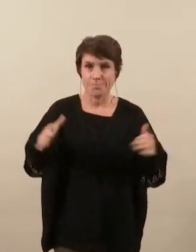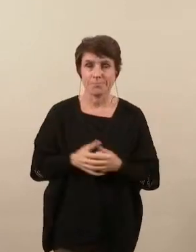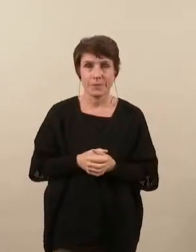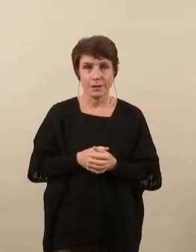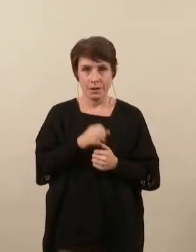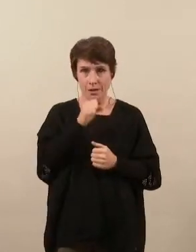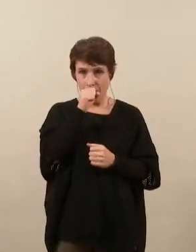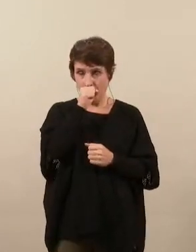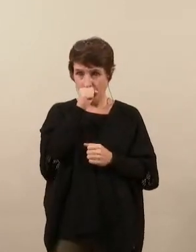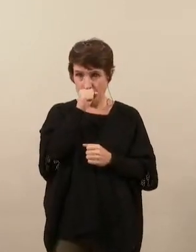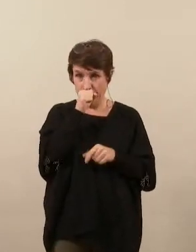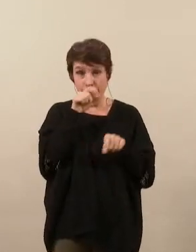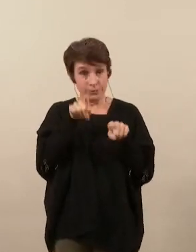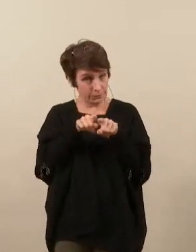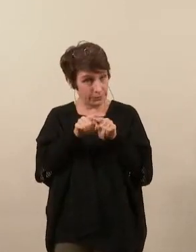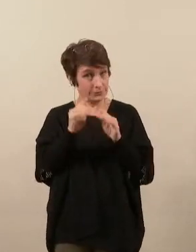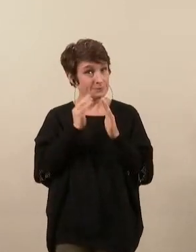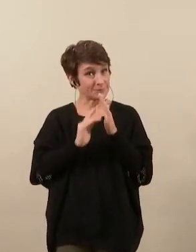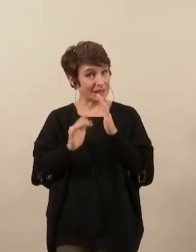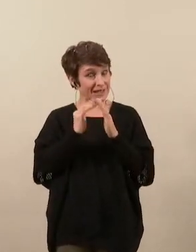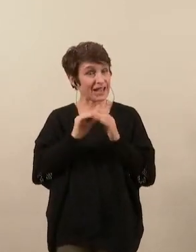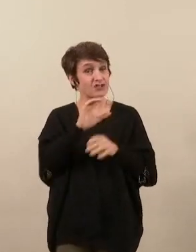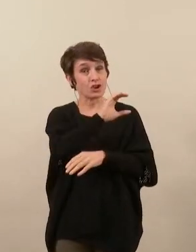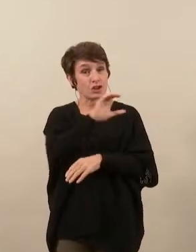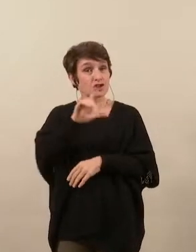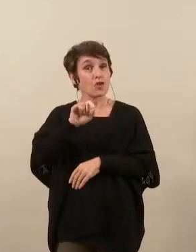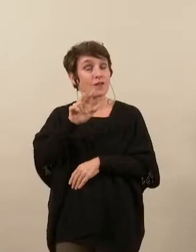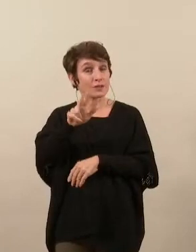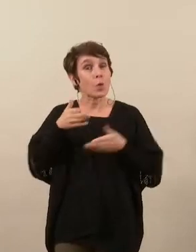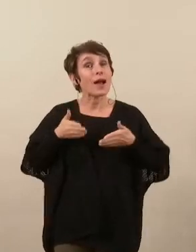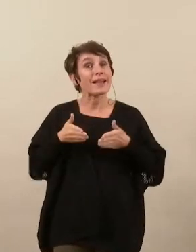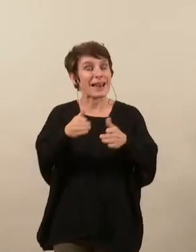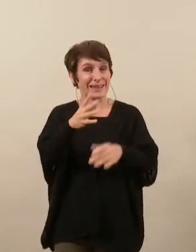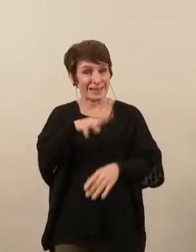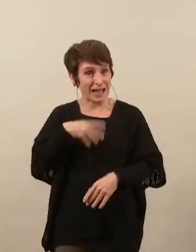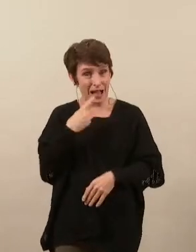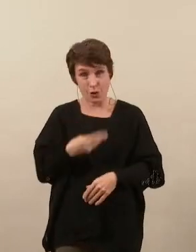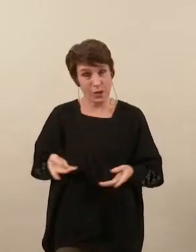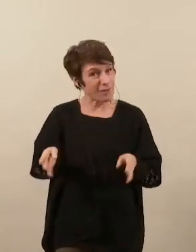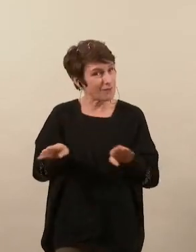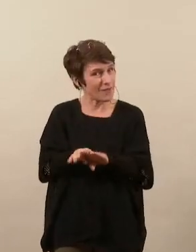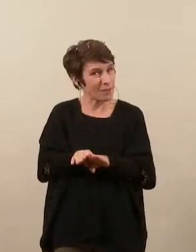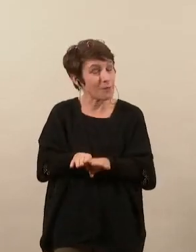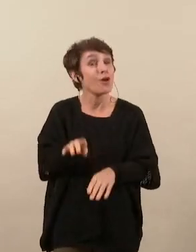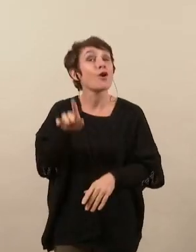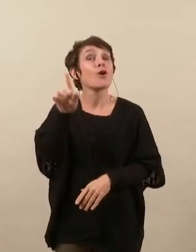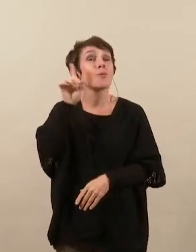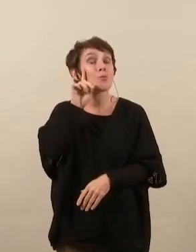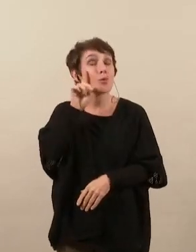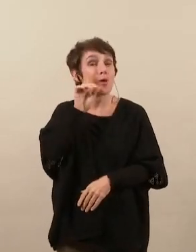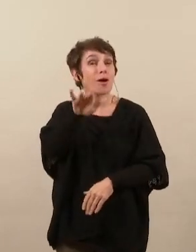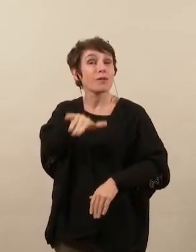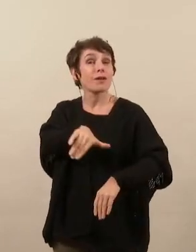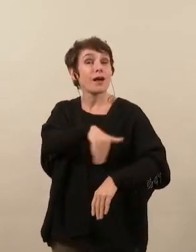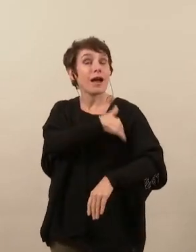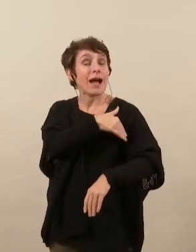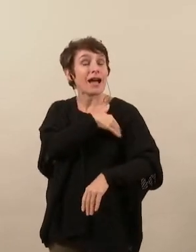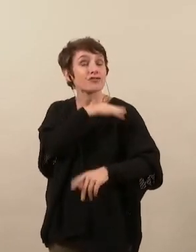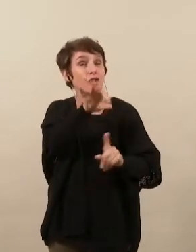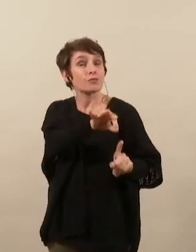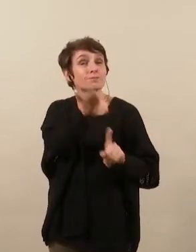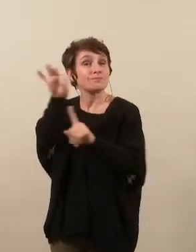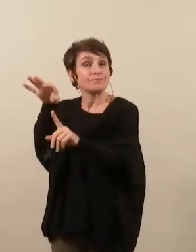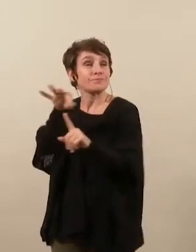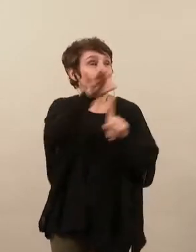C'est la fermeture de la crèche au 123 Galerie l'Arlequin, parce que vous avez déplacé les agents dans les autres